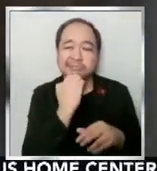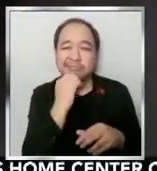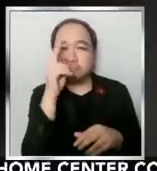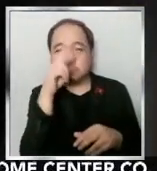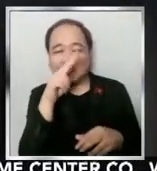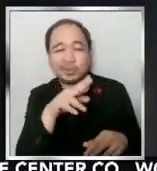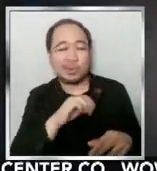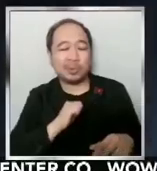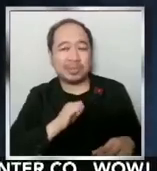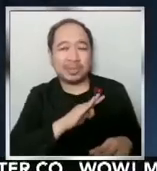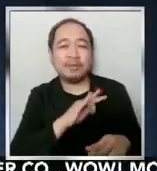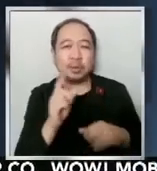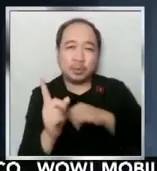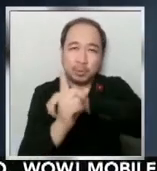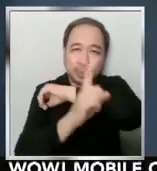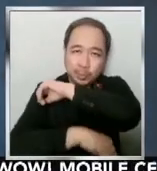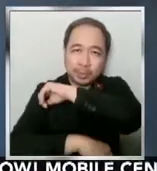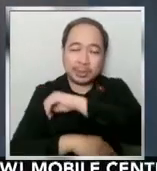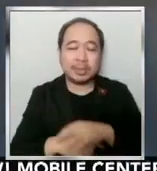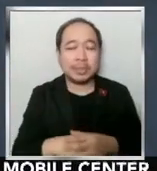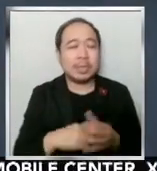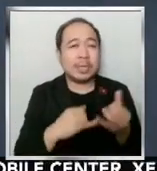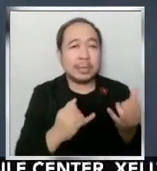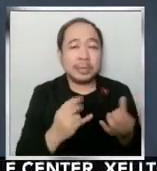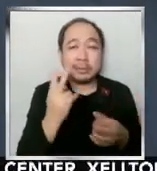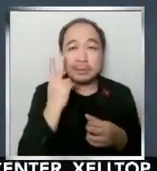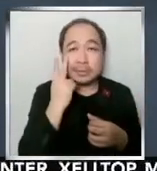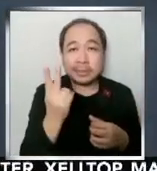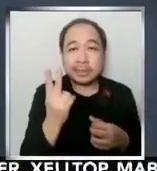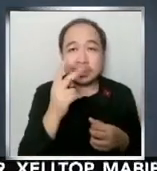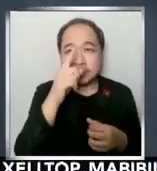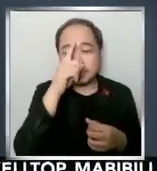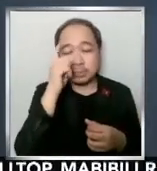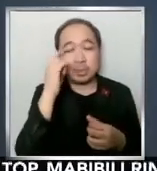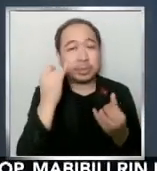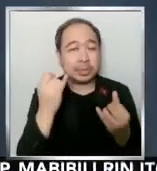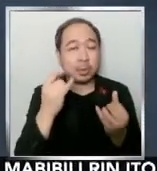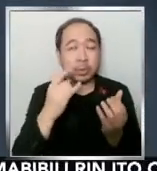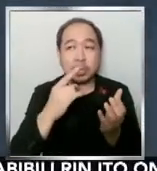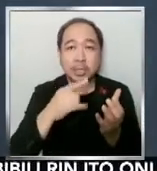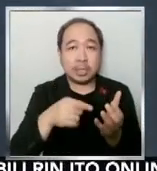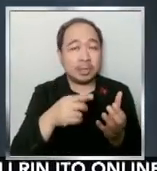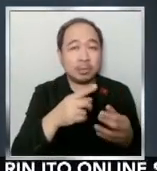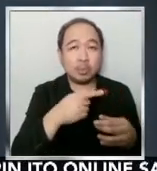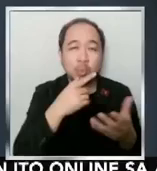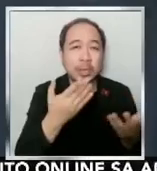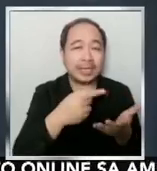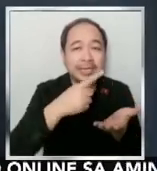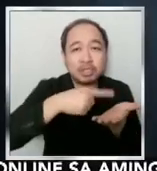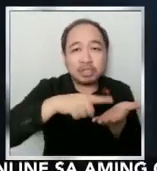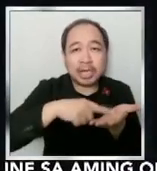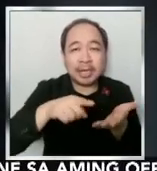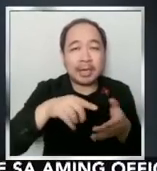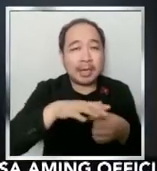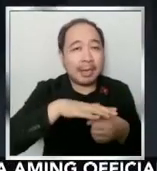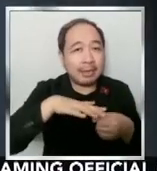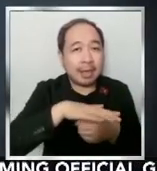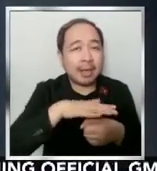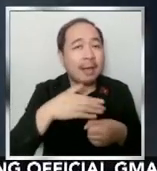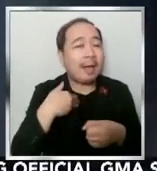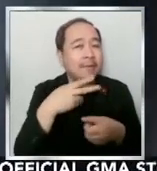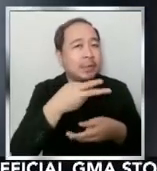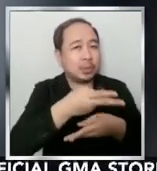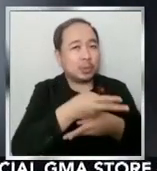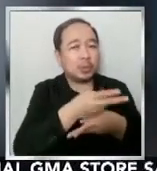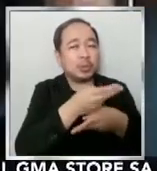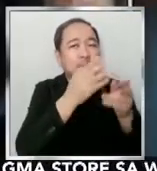parusahan ng mabigat. Titingnan din namin, kasi ang mga checkpoints po namin, normally mayroon po kaming mga supervisors dyan. So